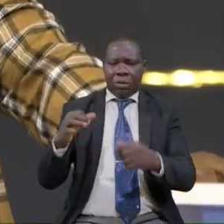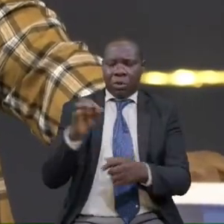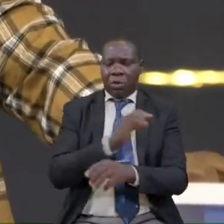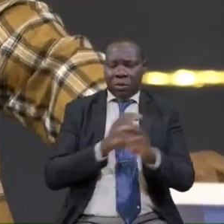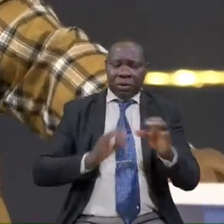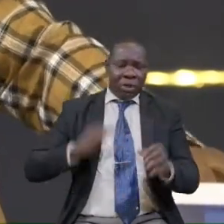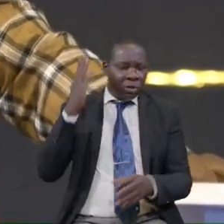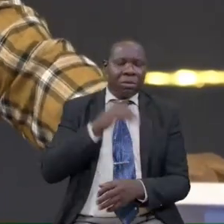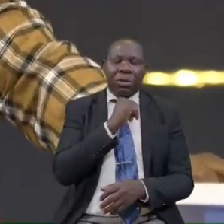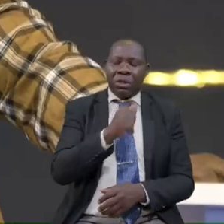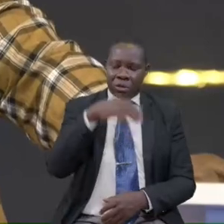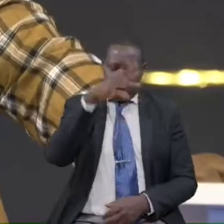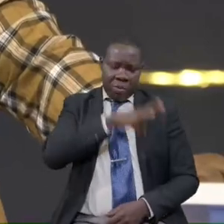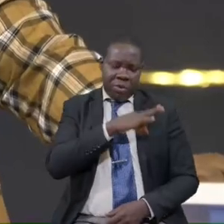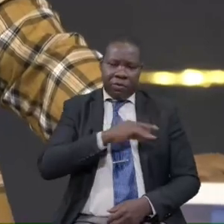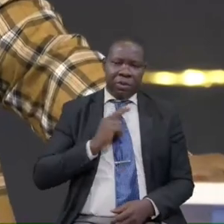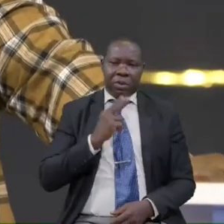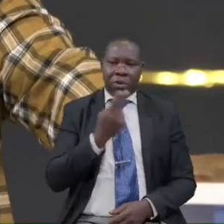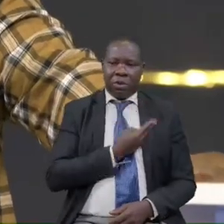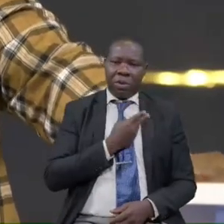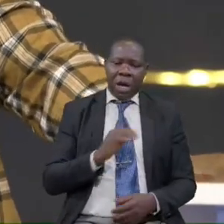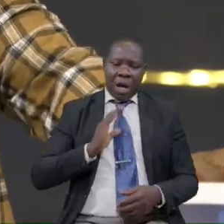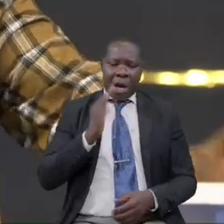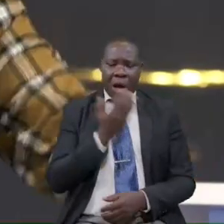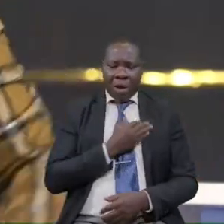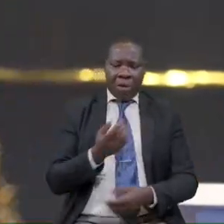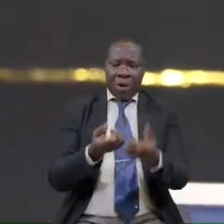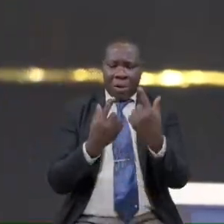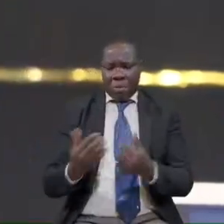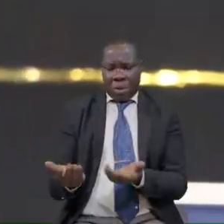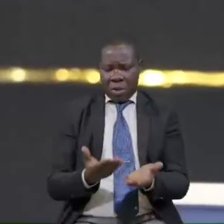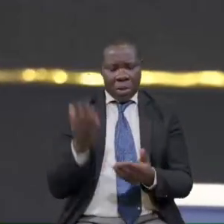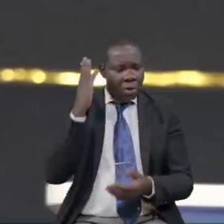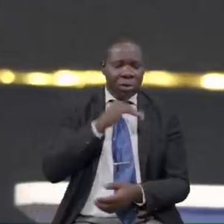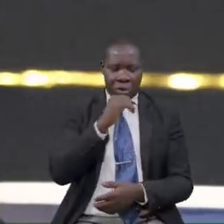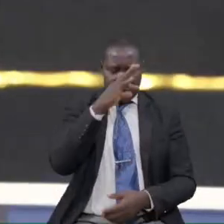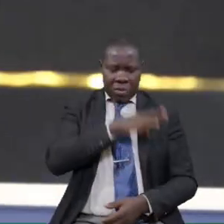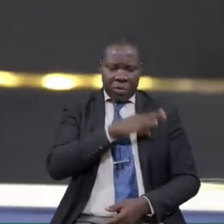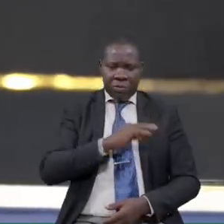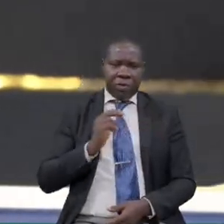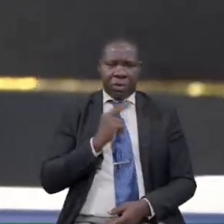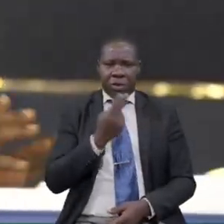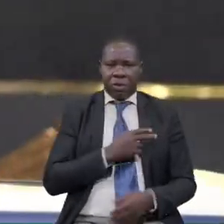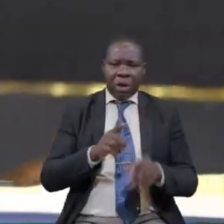pas bénéfique pour nous et notre arrivée ici ne sera pas bénéfique. Mais